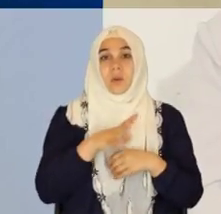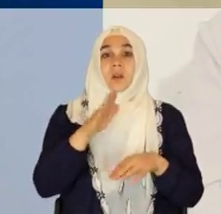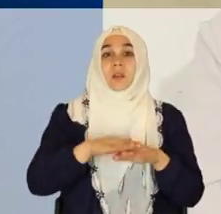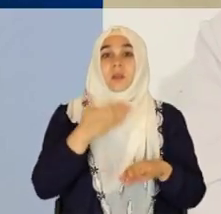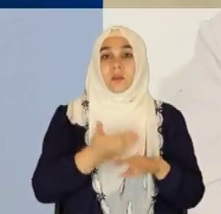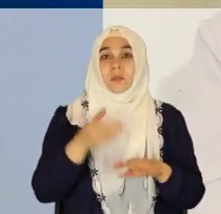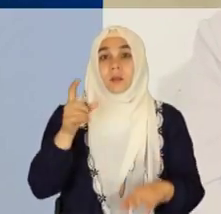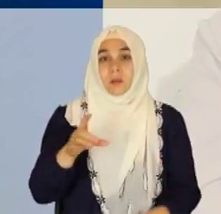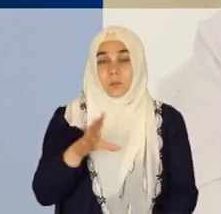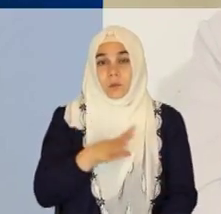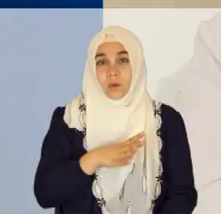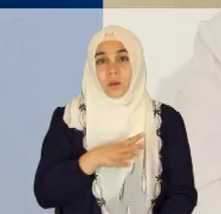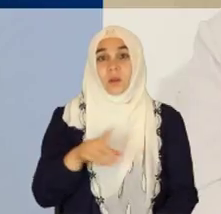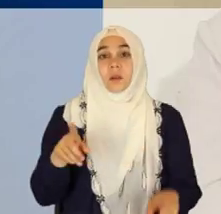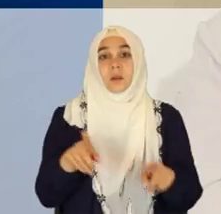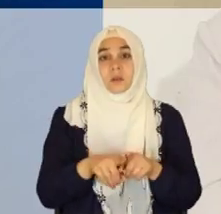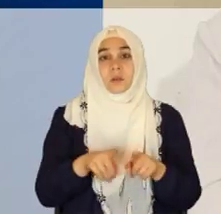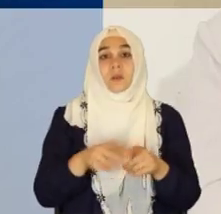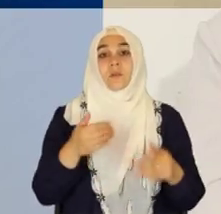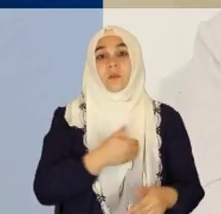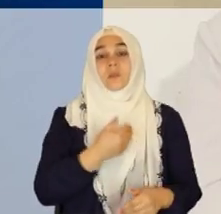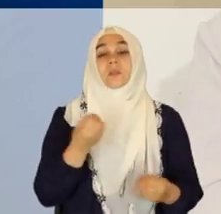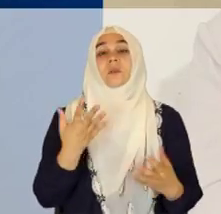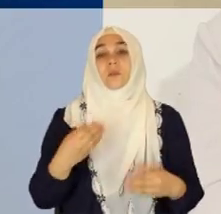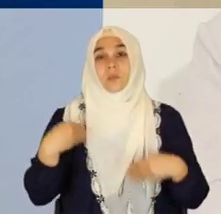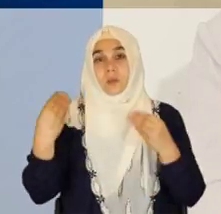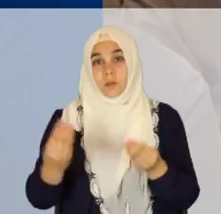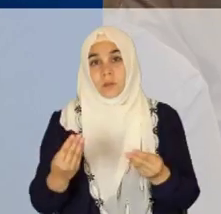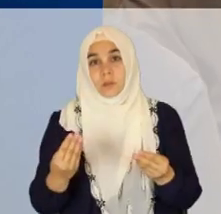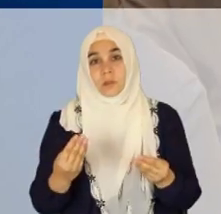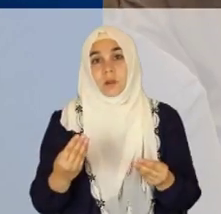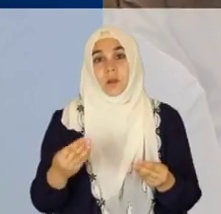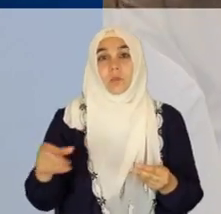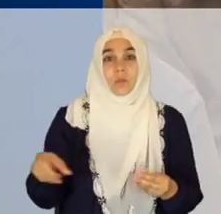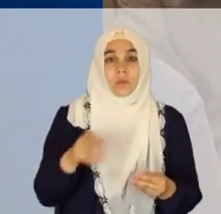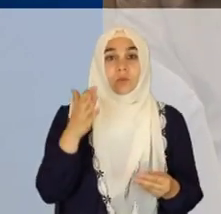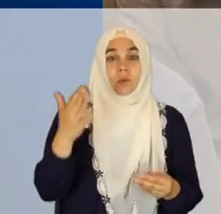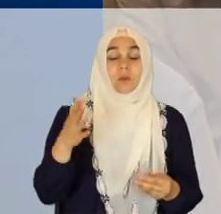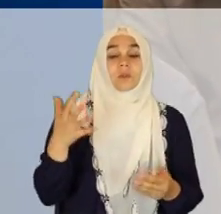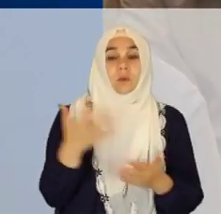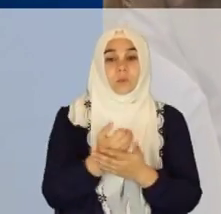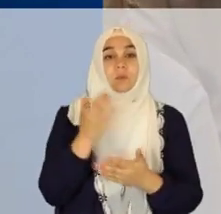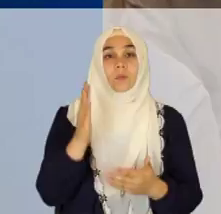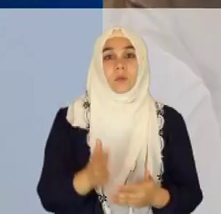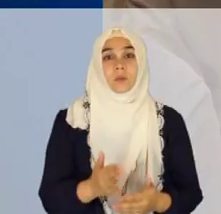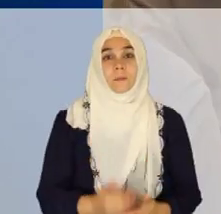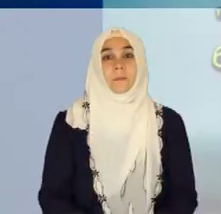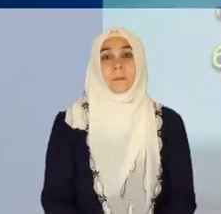qiynalayotganlar bor. Ana himmat qilgan odam qancha beraman desa, yo'li bor, joyi bor, topsa bo'ladi,